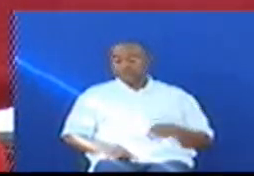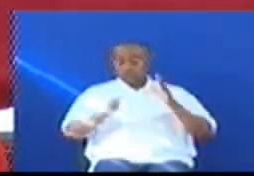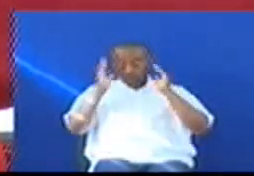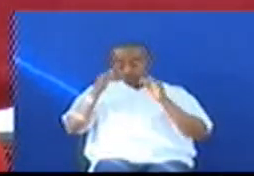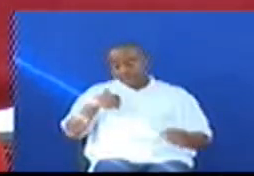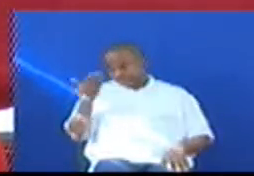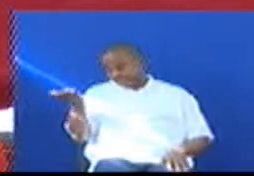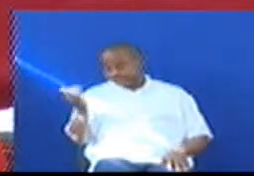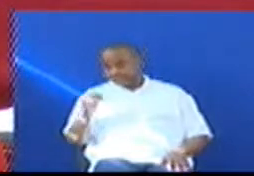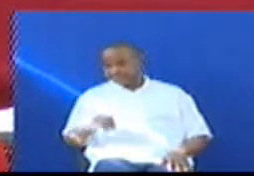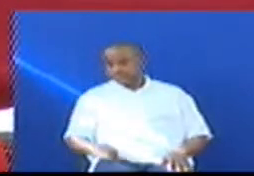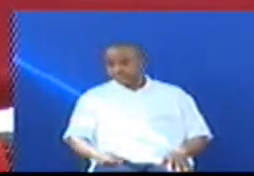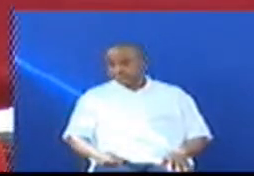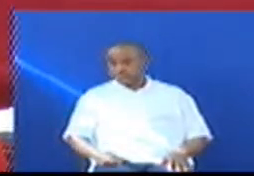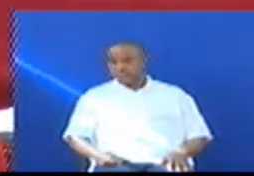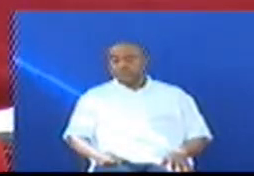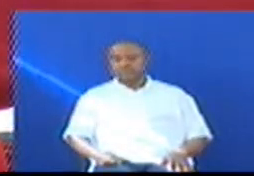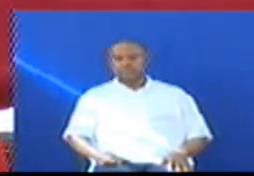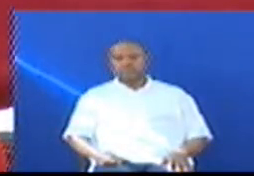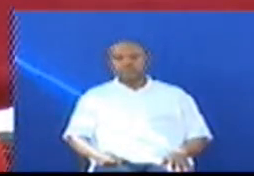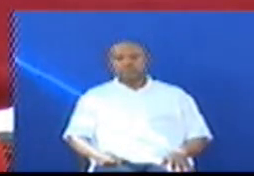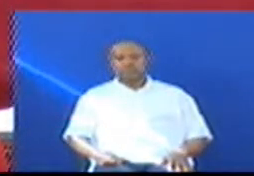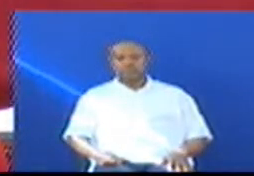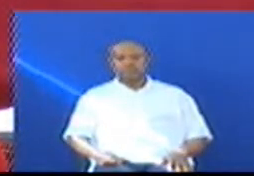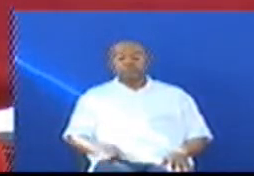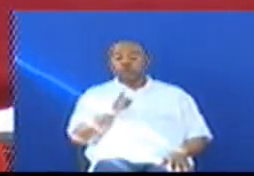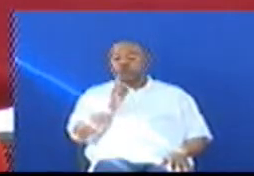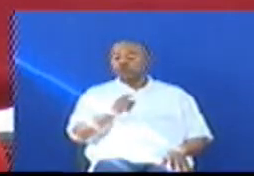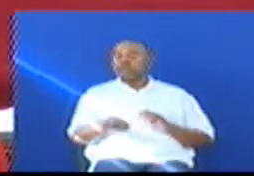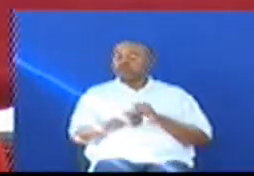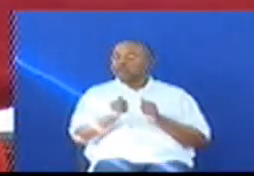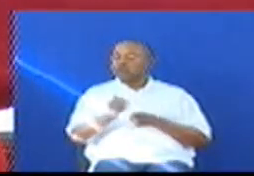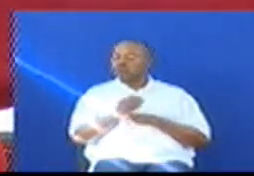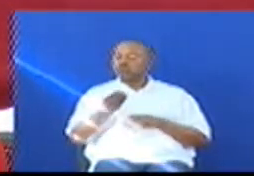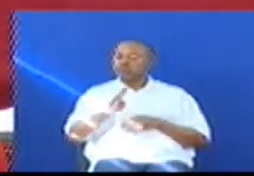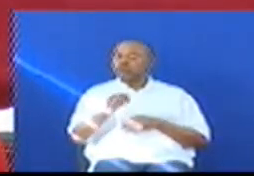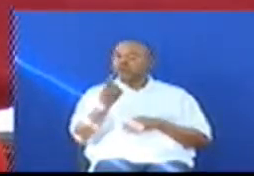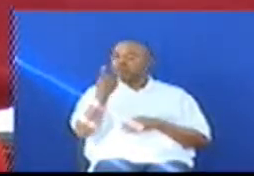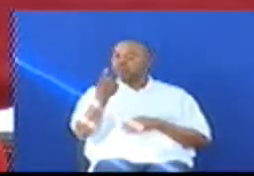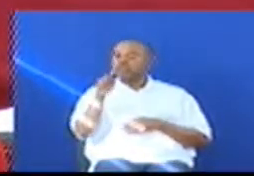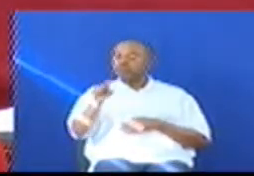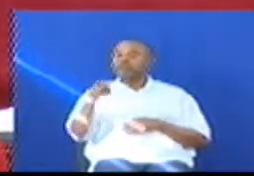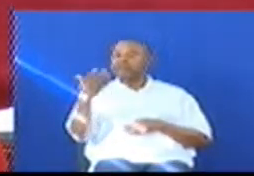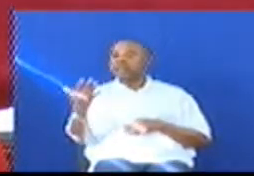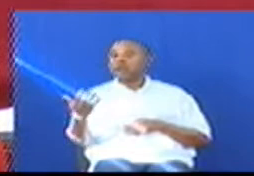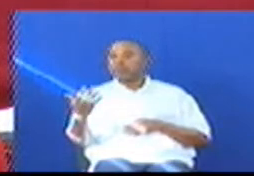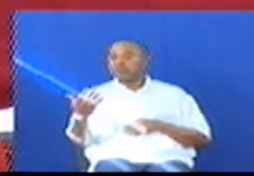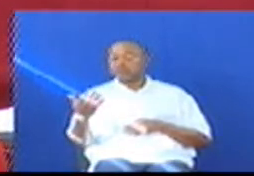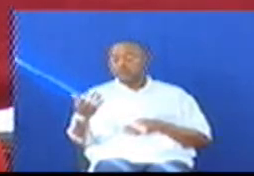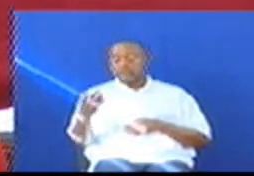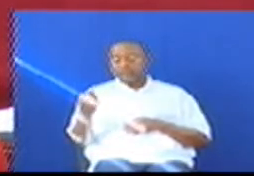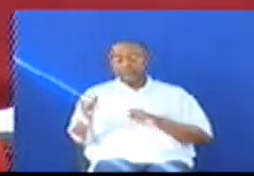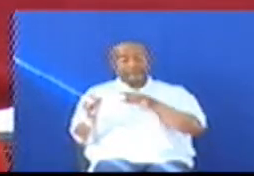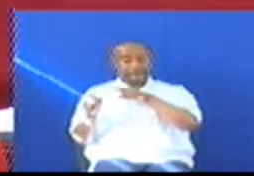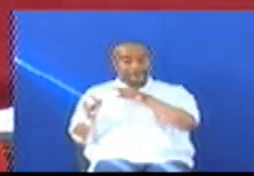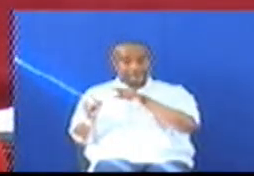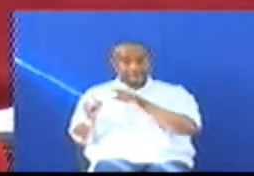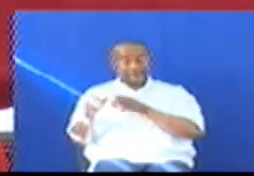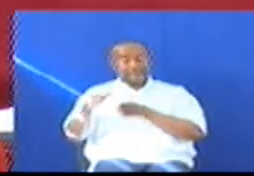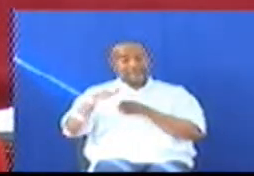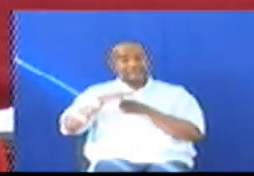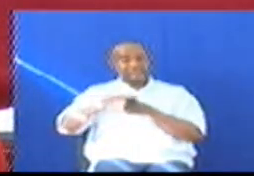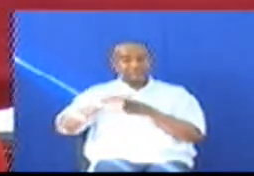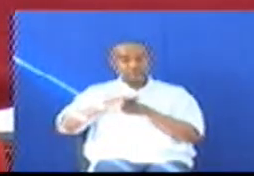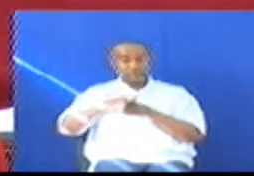Spika, tuna swala la shilingi bilioni 1.5 zilizotolewa na zilizotumika